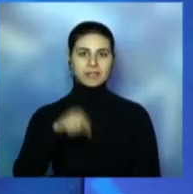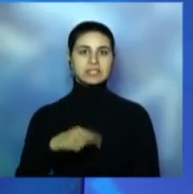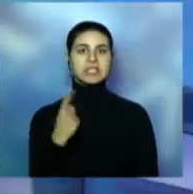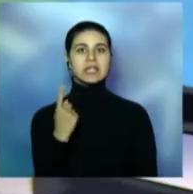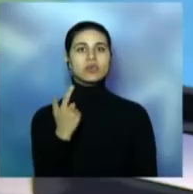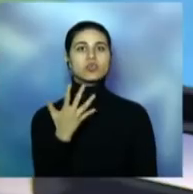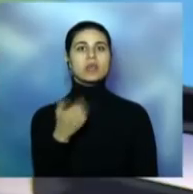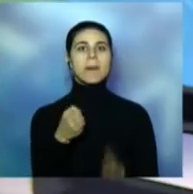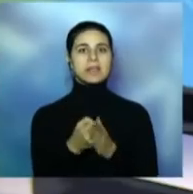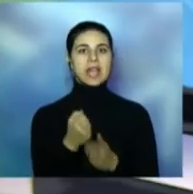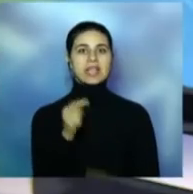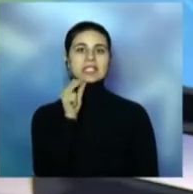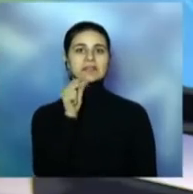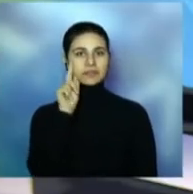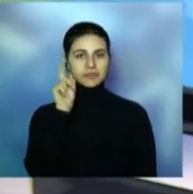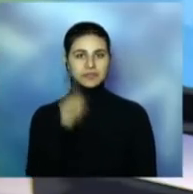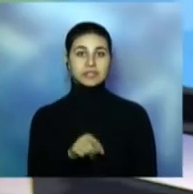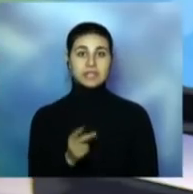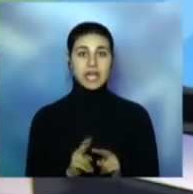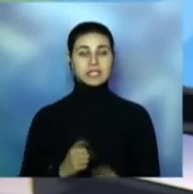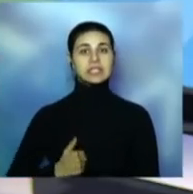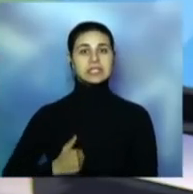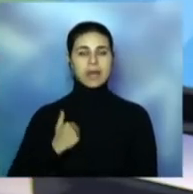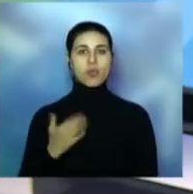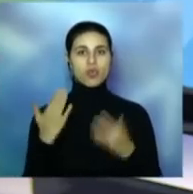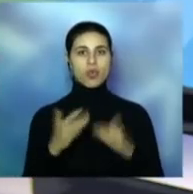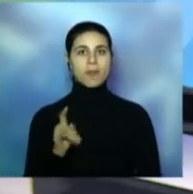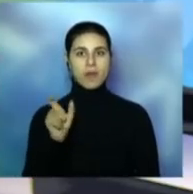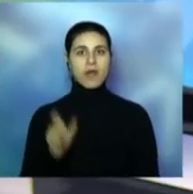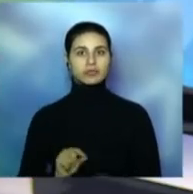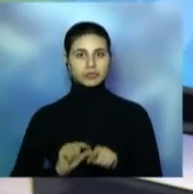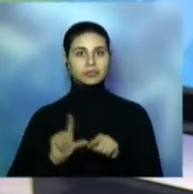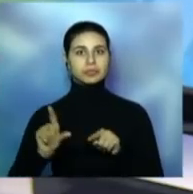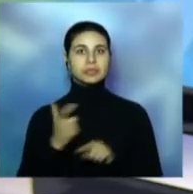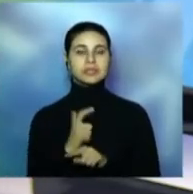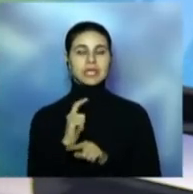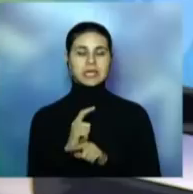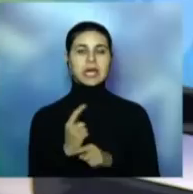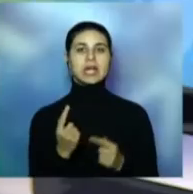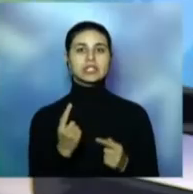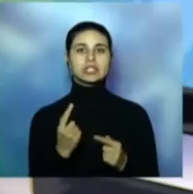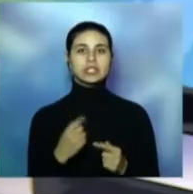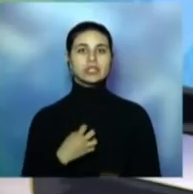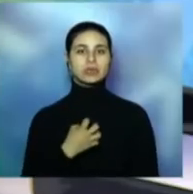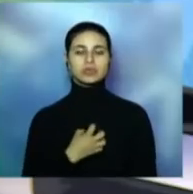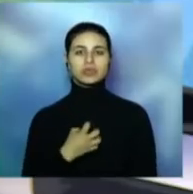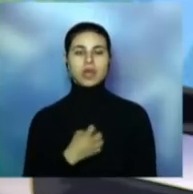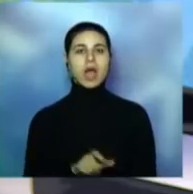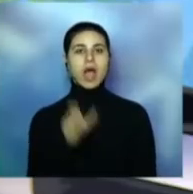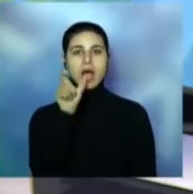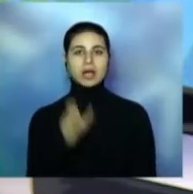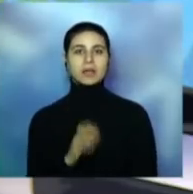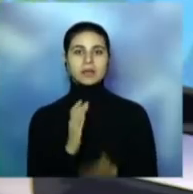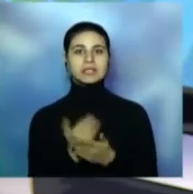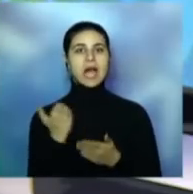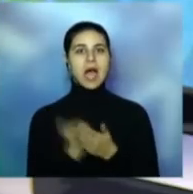გამოკლება. ეს სიამაყე ძალიან ადრეული ასაკიდან შემოდის და თქვენ წარმოიდგინეთ ძალიან დიდ როლს ჩვენ ადამიანი არის